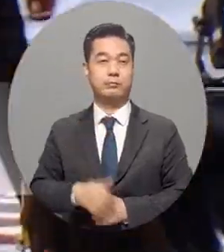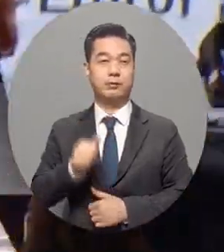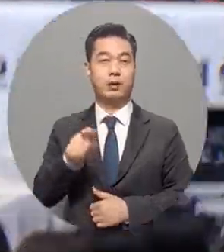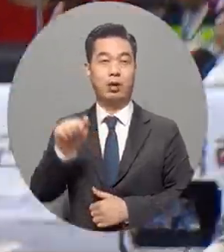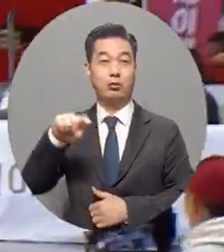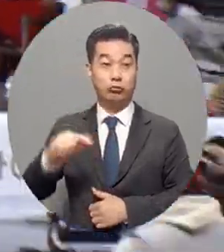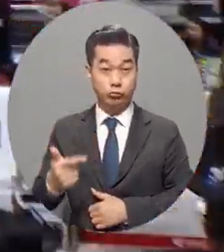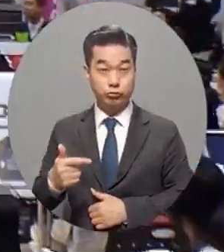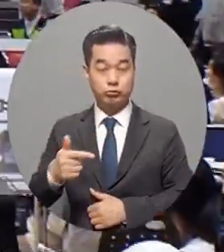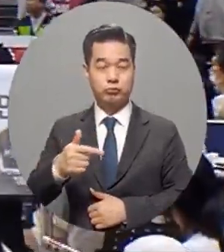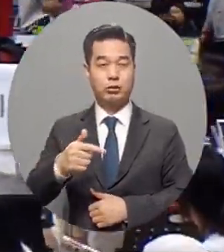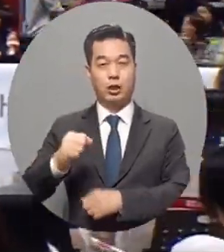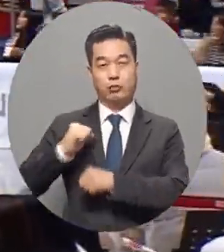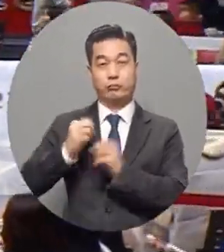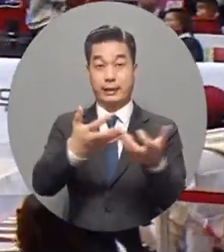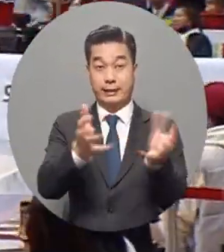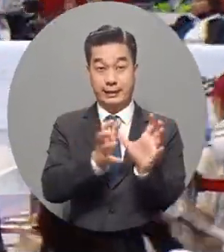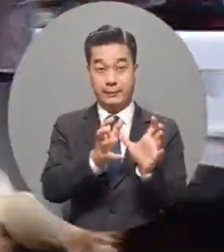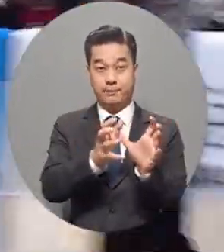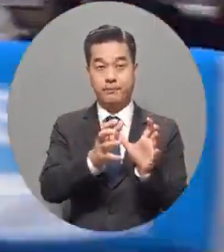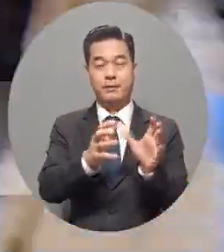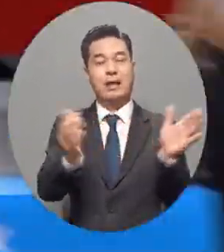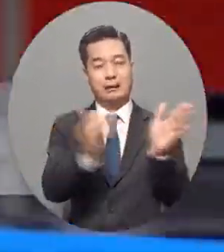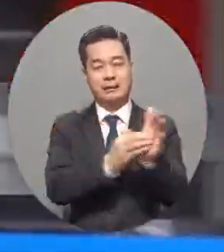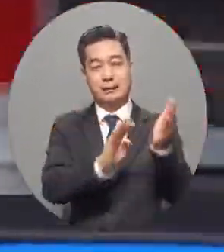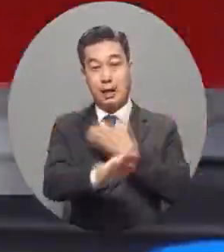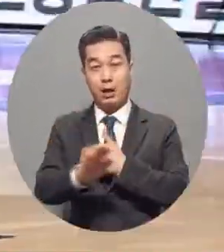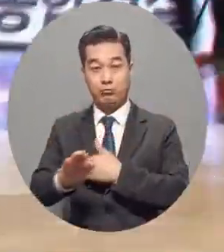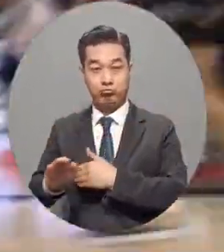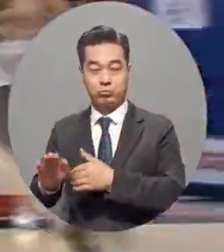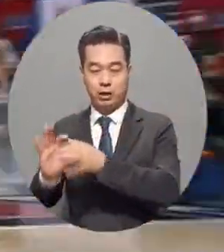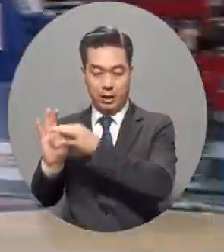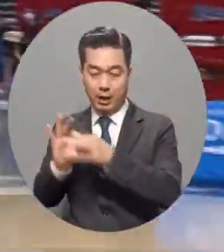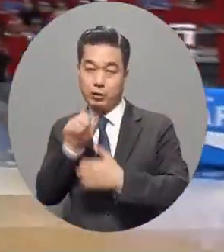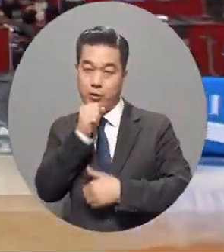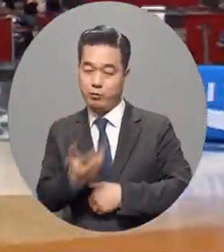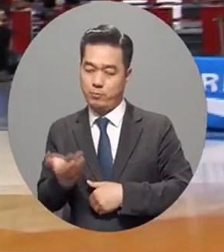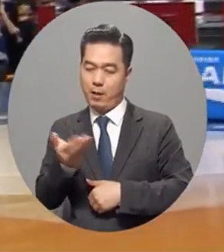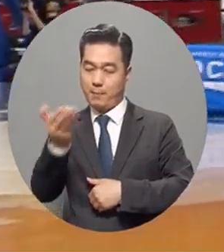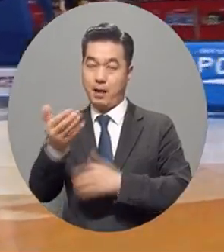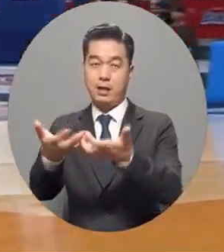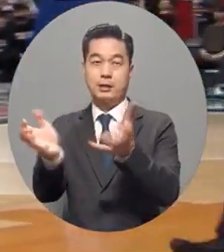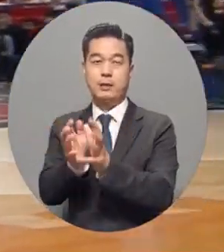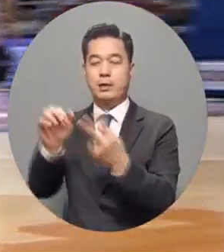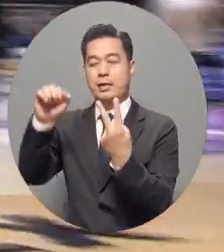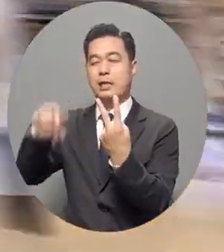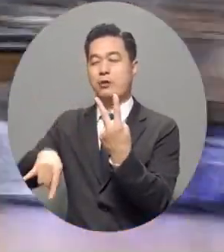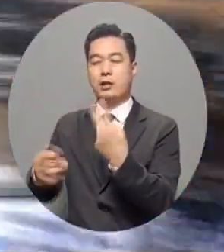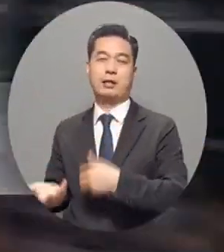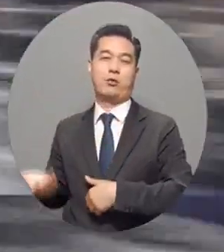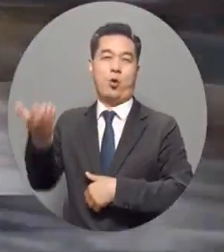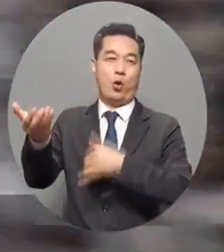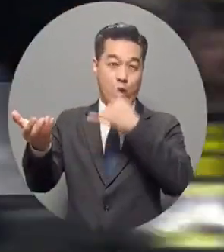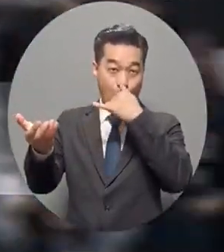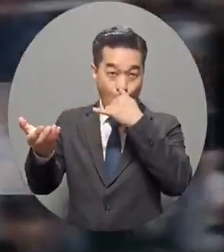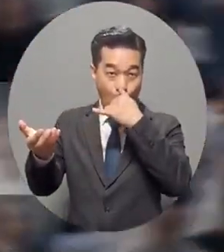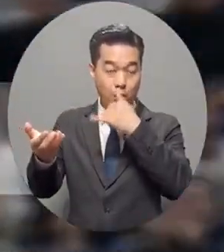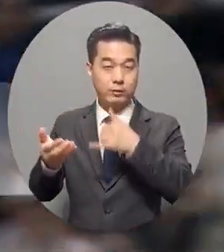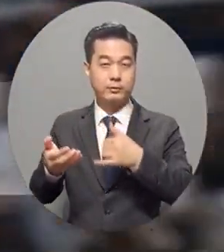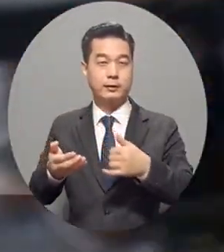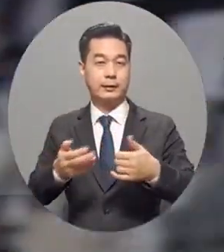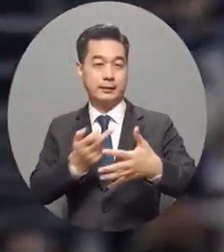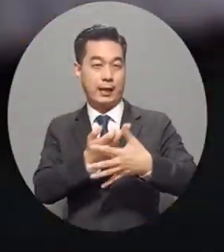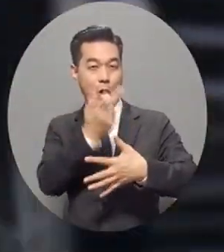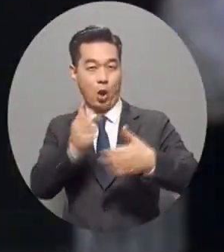뒤 5경기에서 평균 17.8점을 올리면서 팀을 공동 2위까지 올려놓아 서로를 넘어서야 할